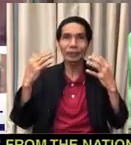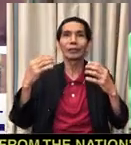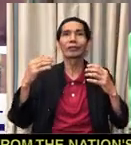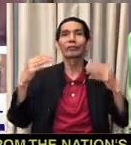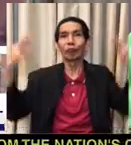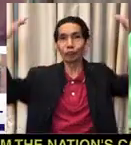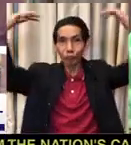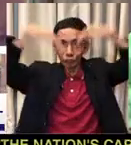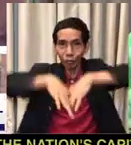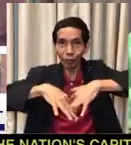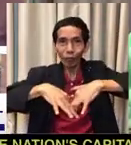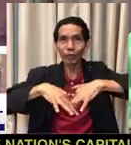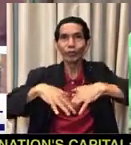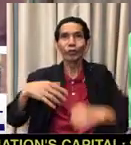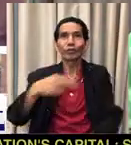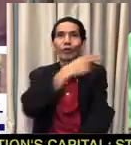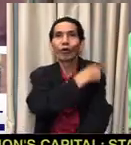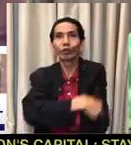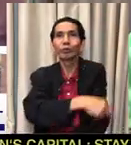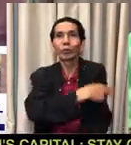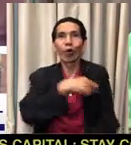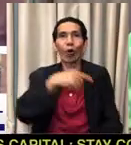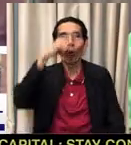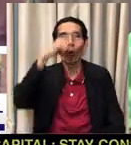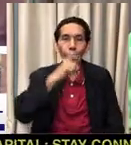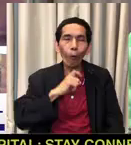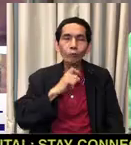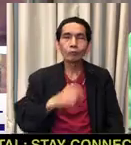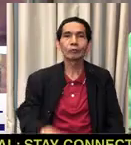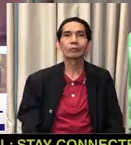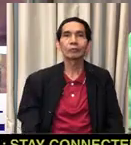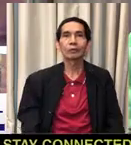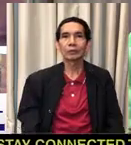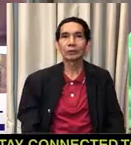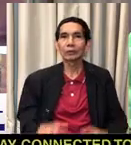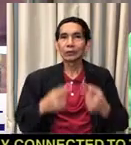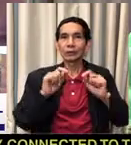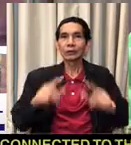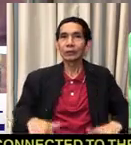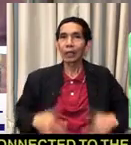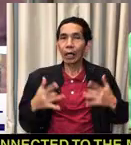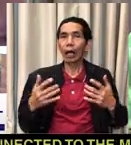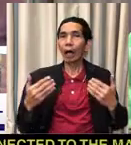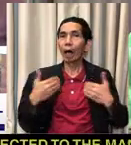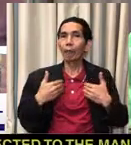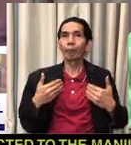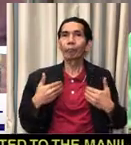ng Diyos. Di ba? Oh, hindi, I'm just, you know, trying to light up, pero there's